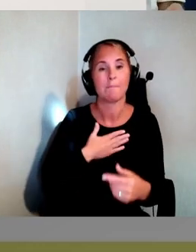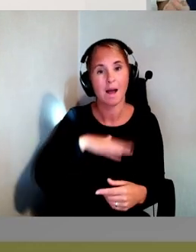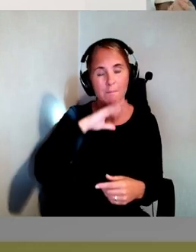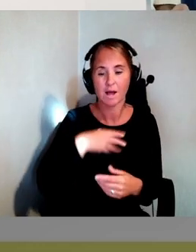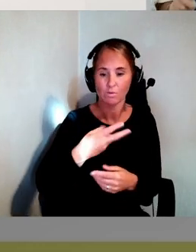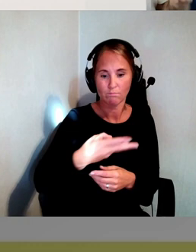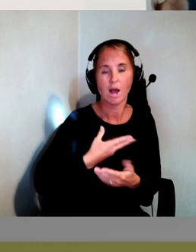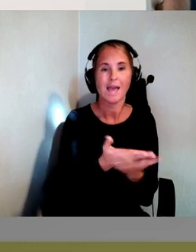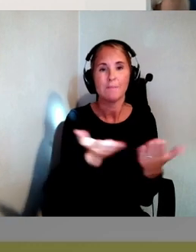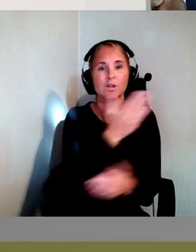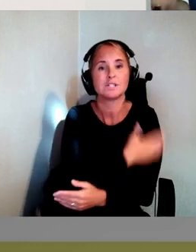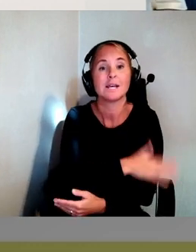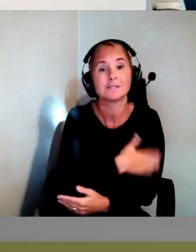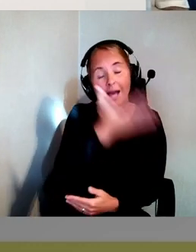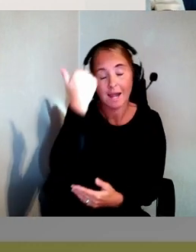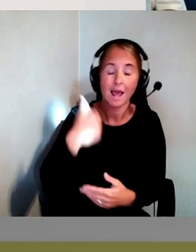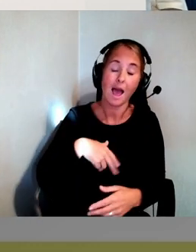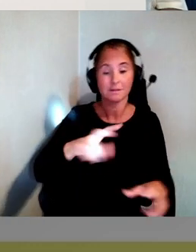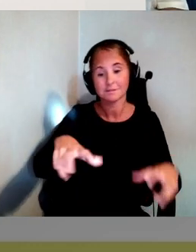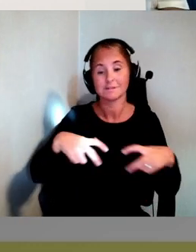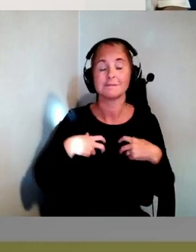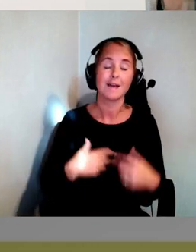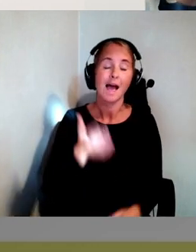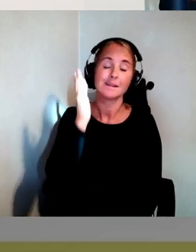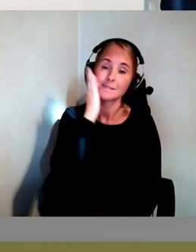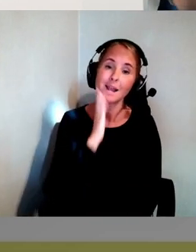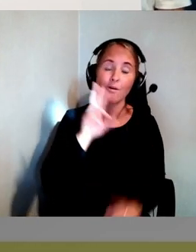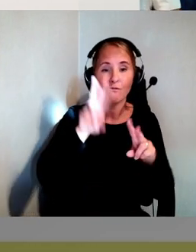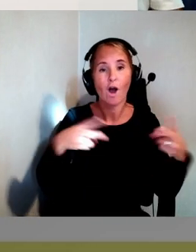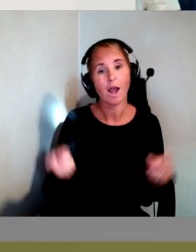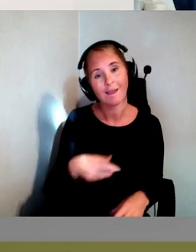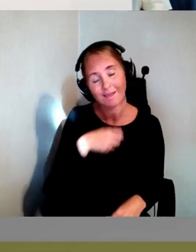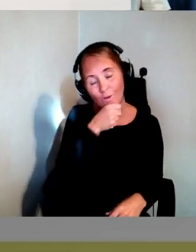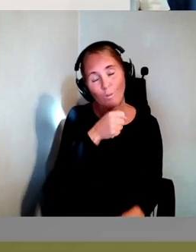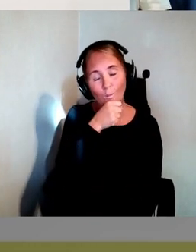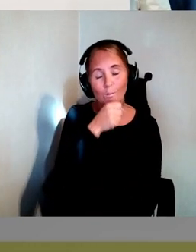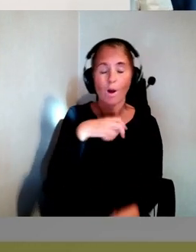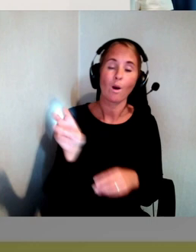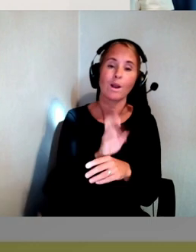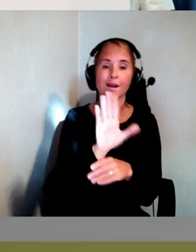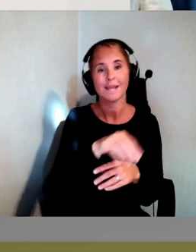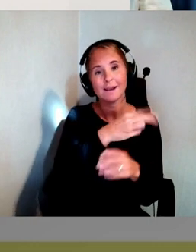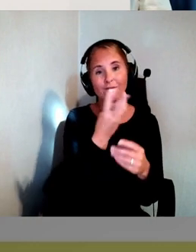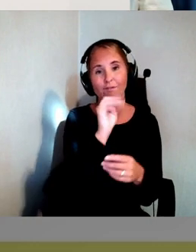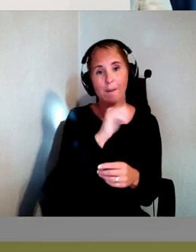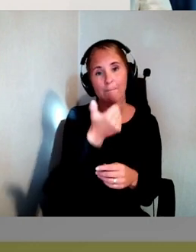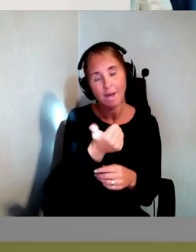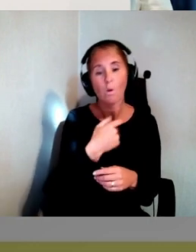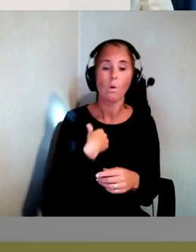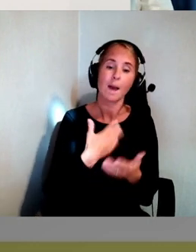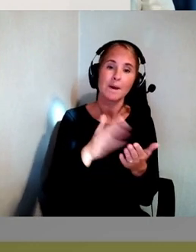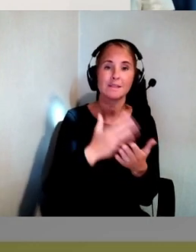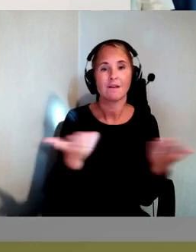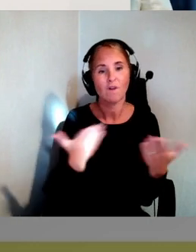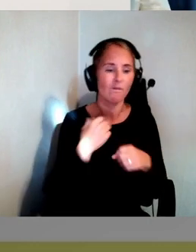en en snäll och helt vanlig tant eh som som kollar på din web och hon kan då Berätta vad hon tycker var Hon fastnar vad hon